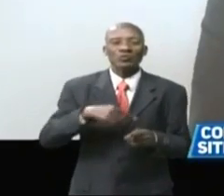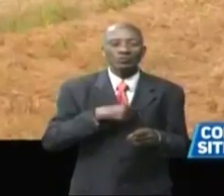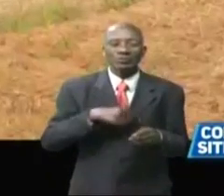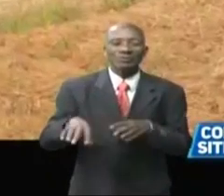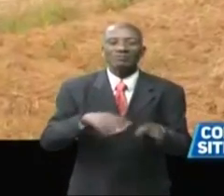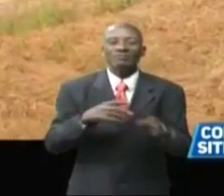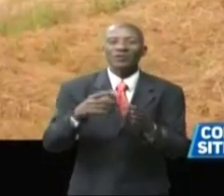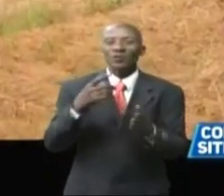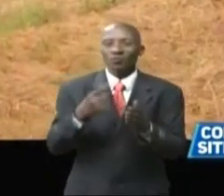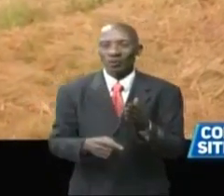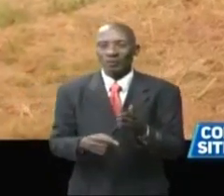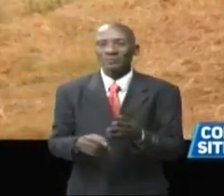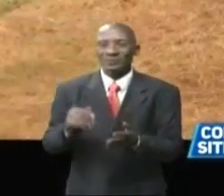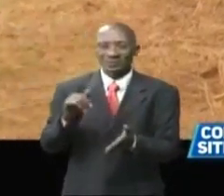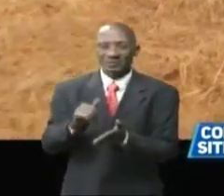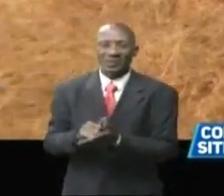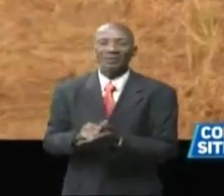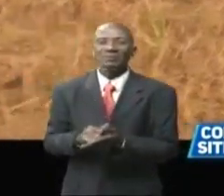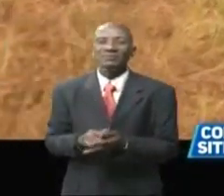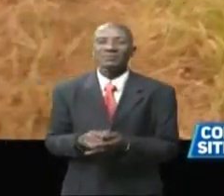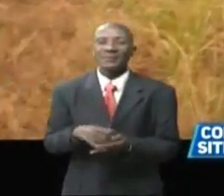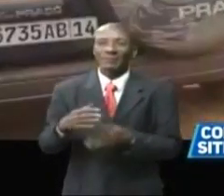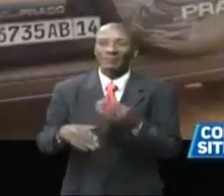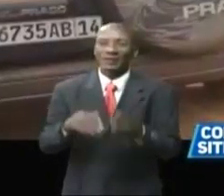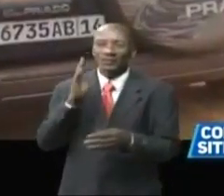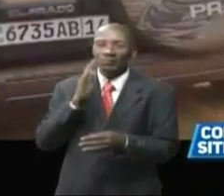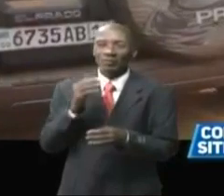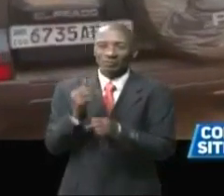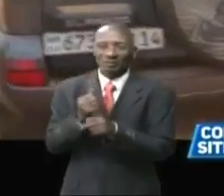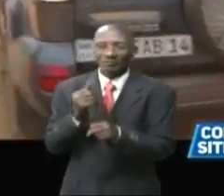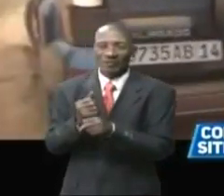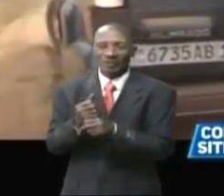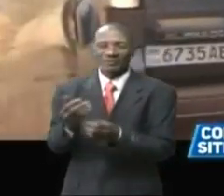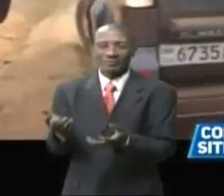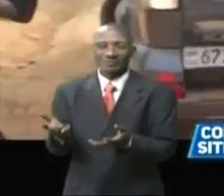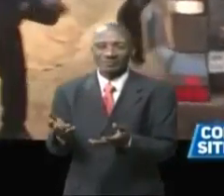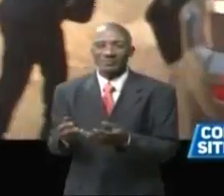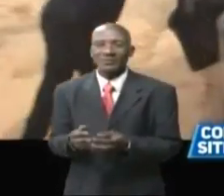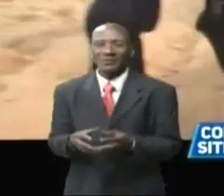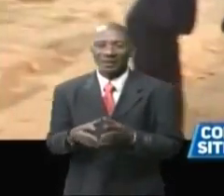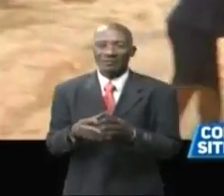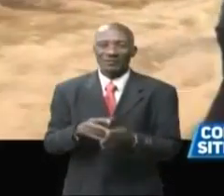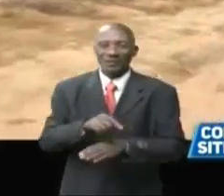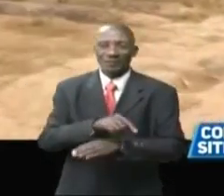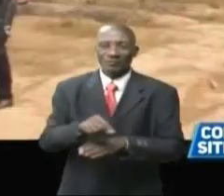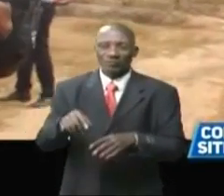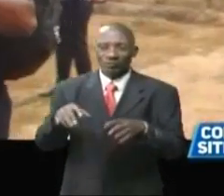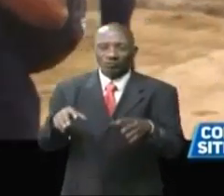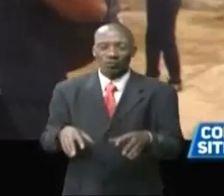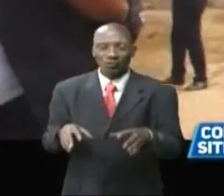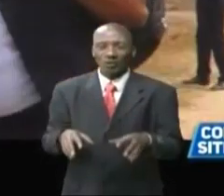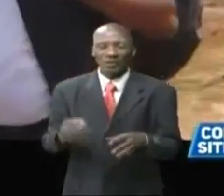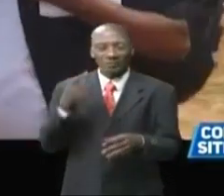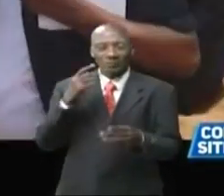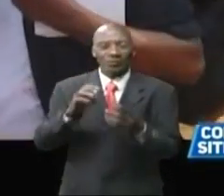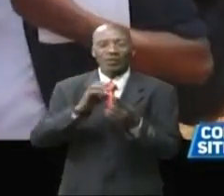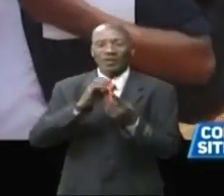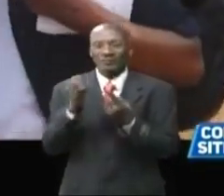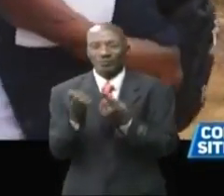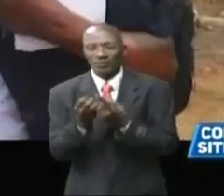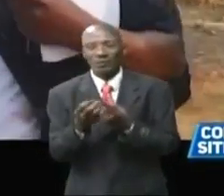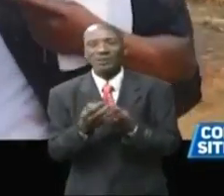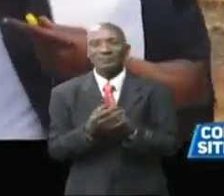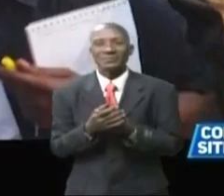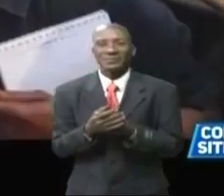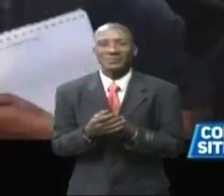abordables. Mika Kayemba Mukeba, DG de l'Agence congolaise des promotions immobilières, tient mordicus à